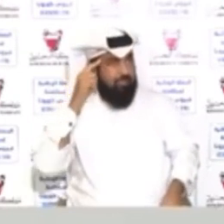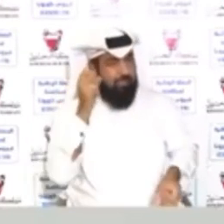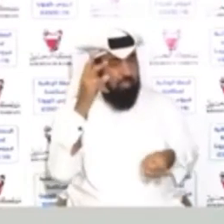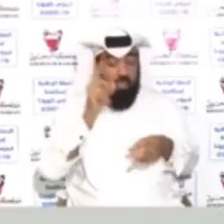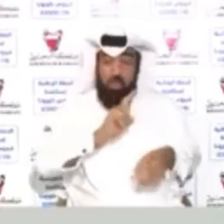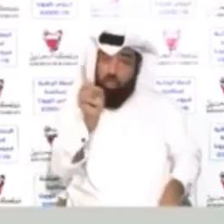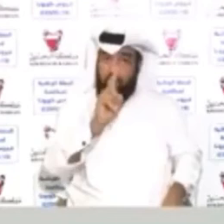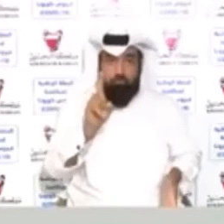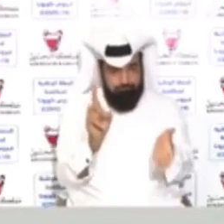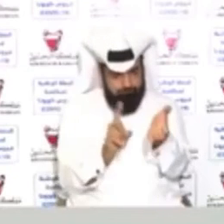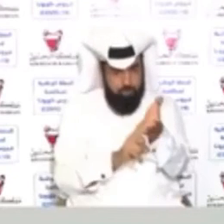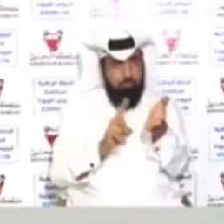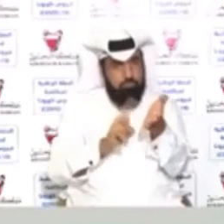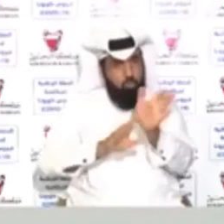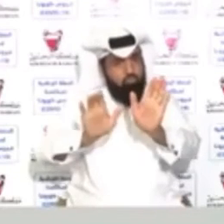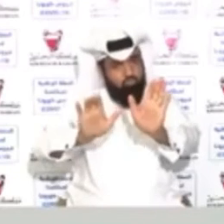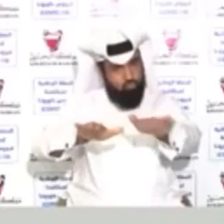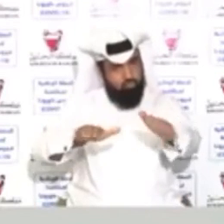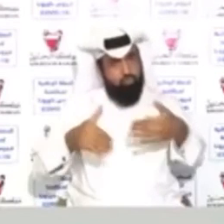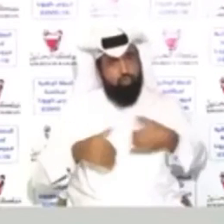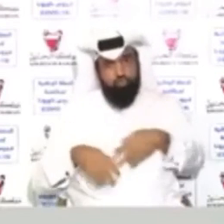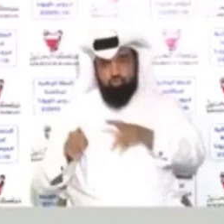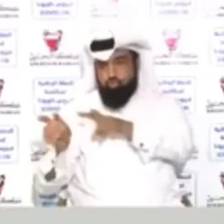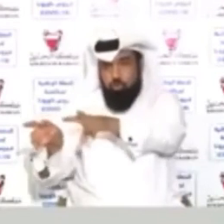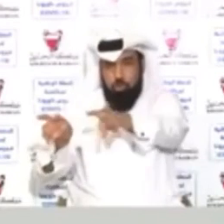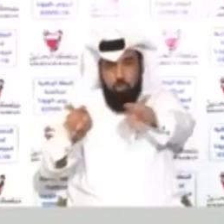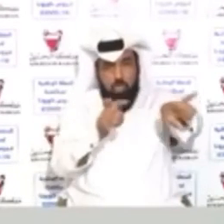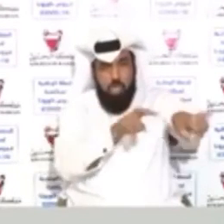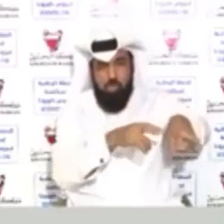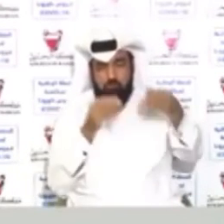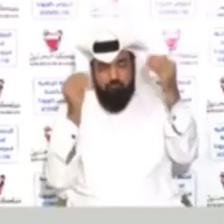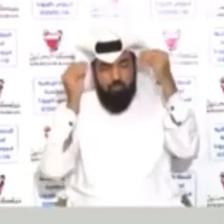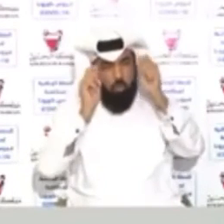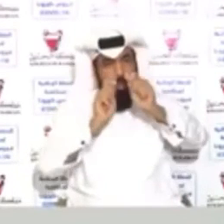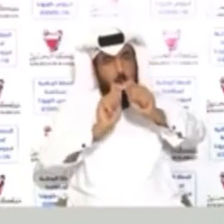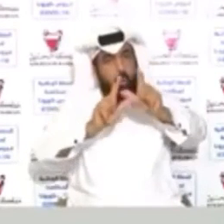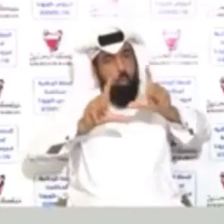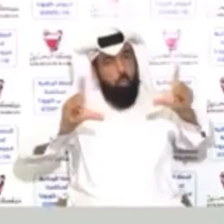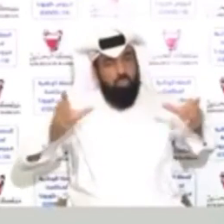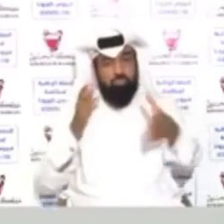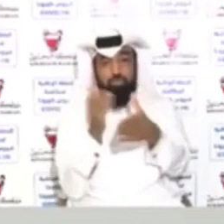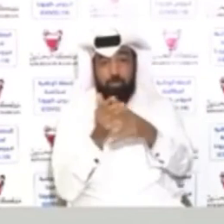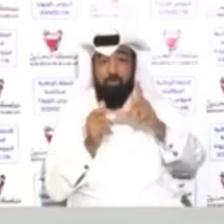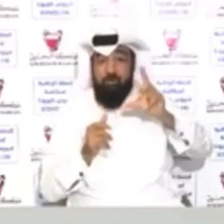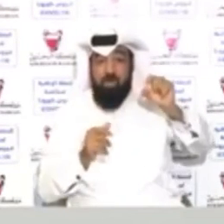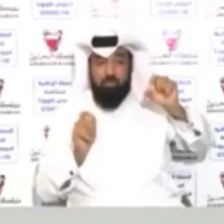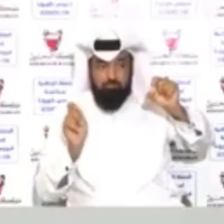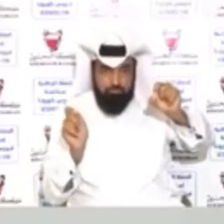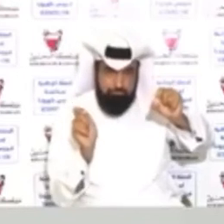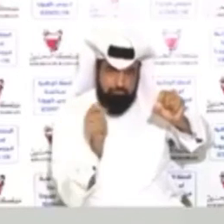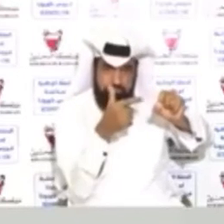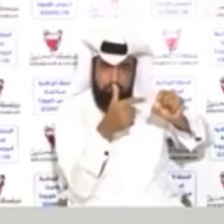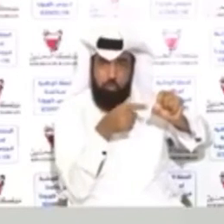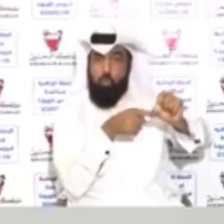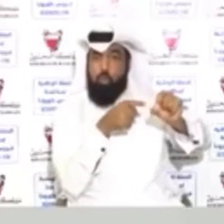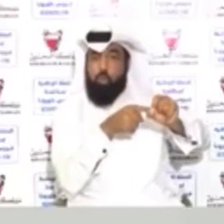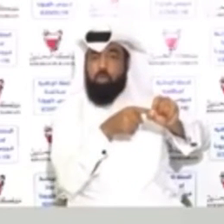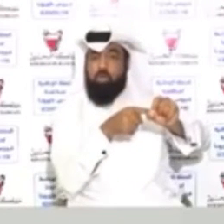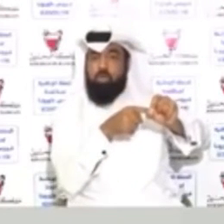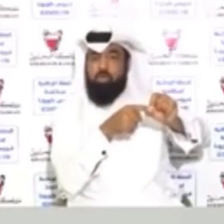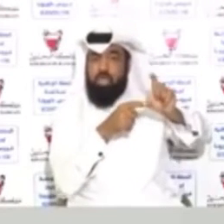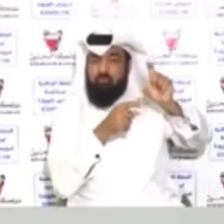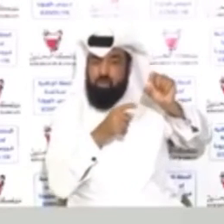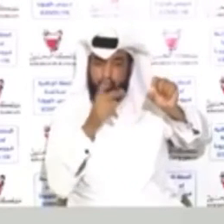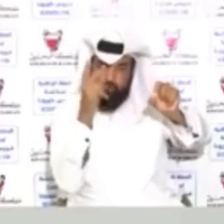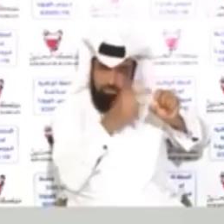يكون في، لا، في هناك نتائج موجودة على أرض الواقع في قضية التعامل مع هذا الفيروس، وما زلنا الحمد لله احنا من الدول يعني اللي